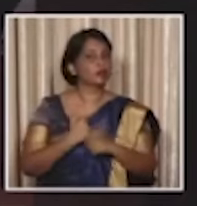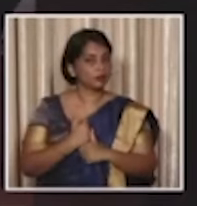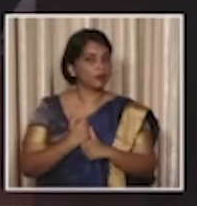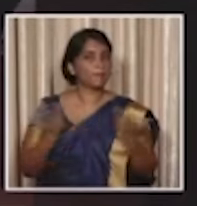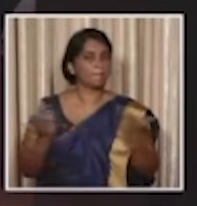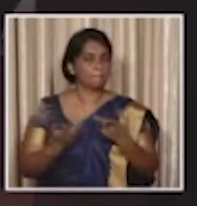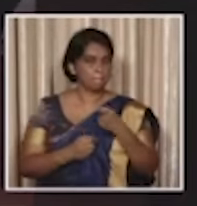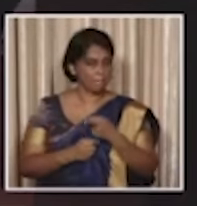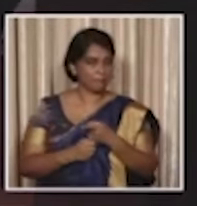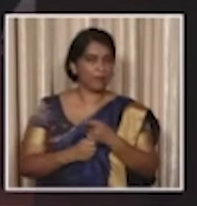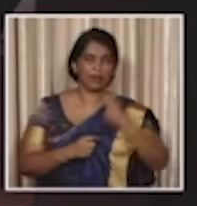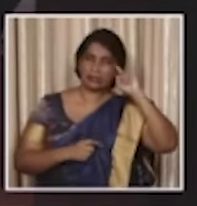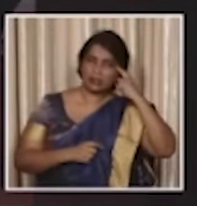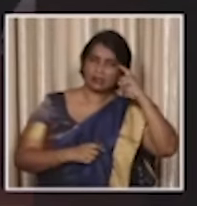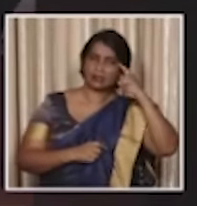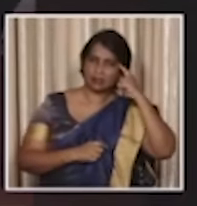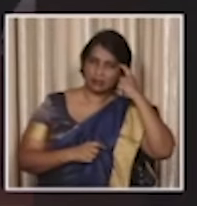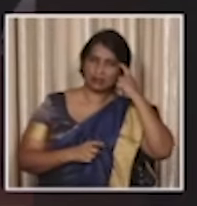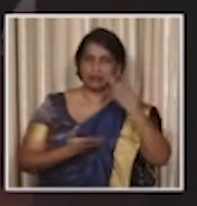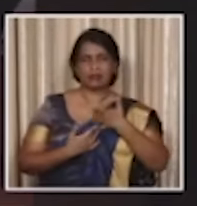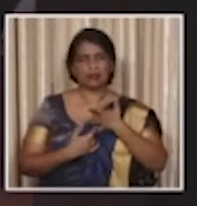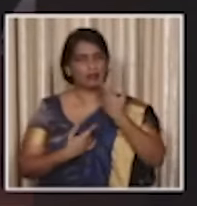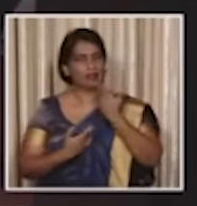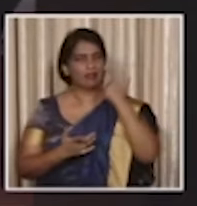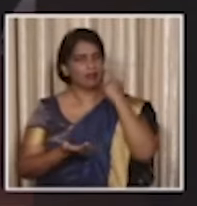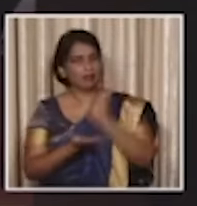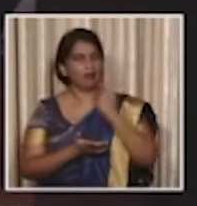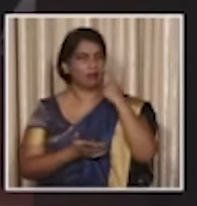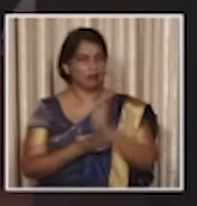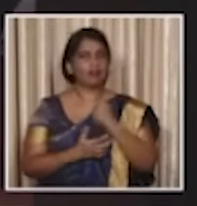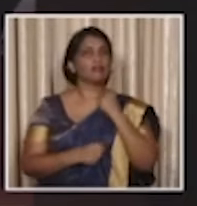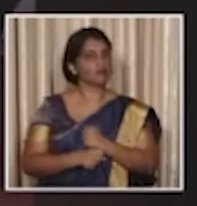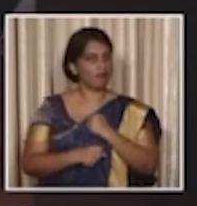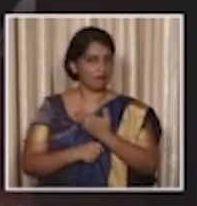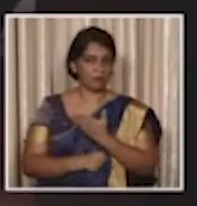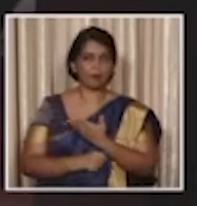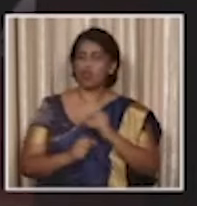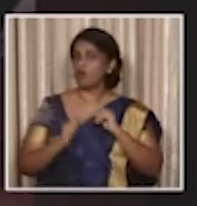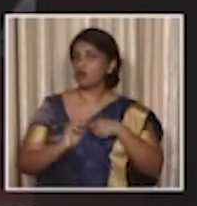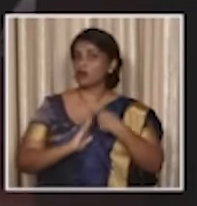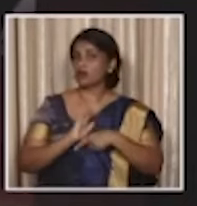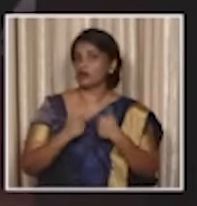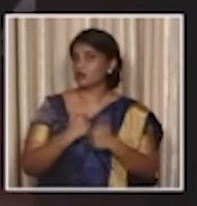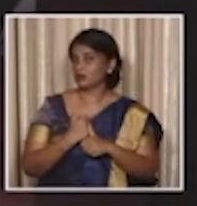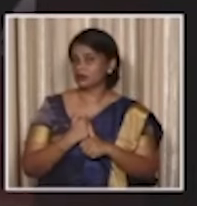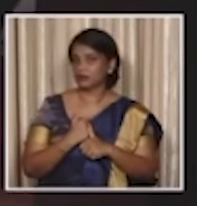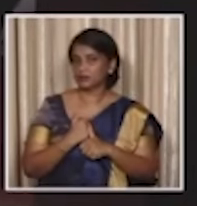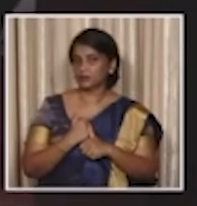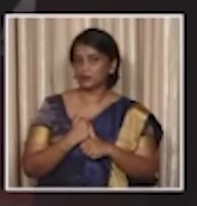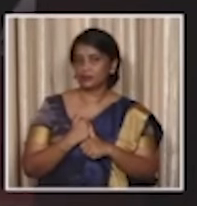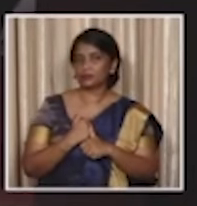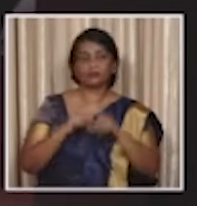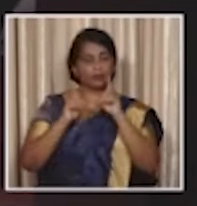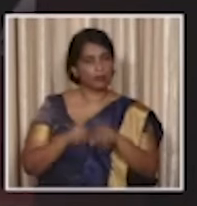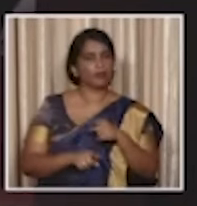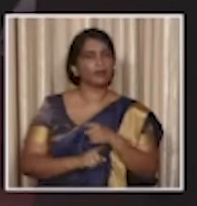බැරුව ලතවෙවි ඉක්ක ගගහ ඉන්න තටම තටම ඉන්න ආණ්ඩුව කොහොමද රට හදන්නේ? ඒ